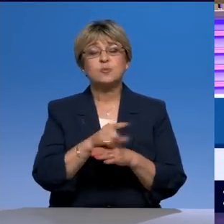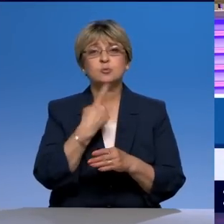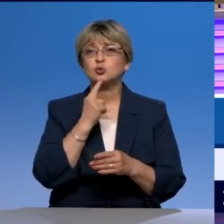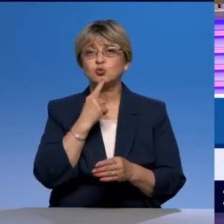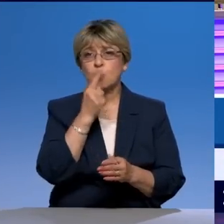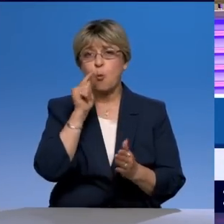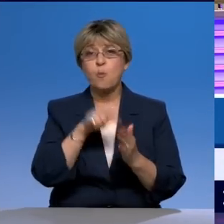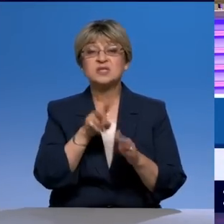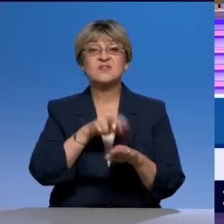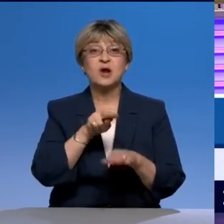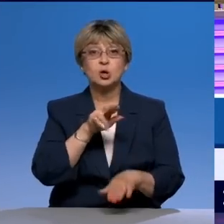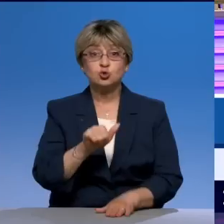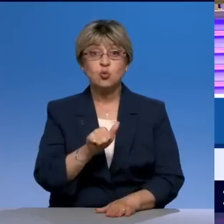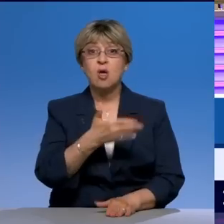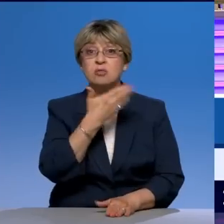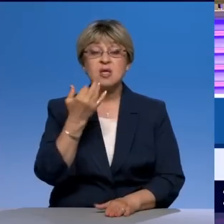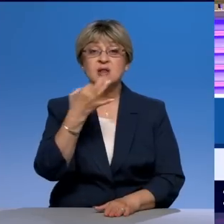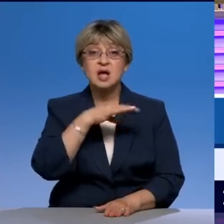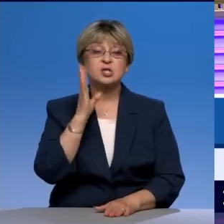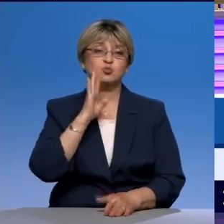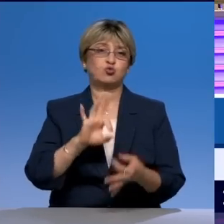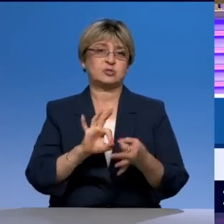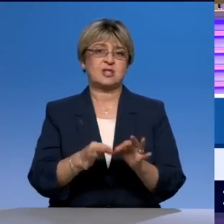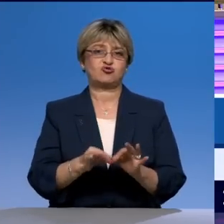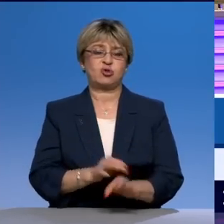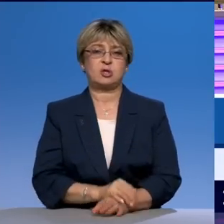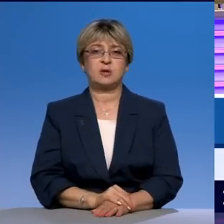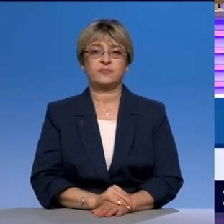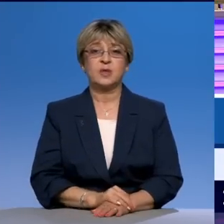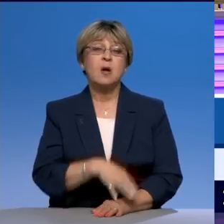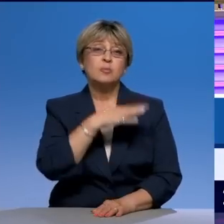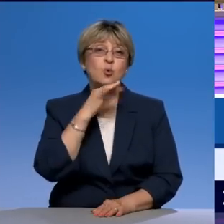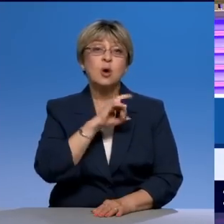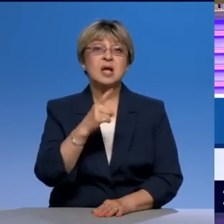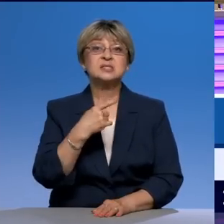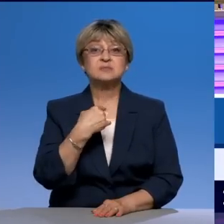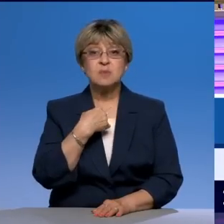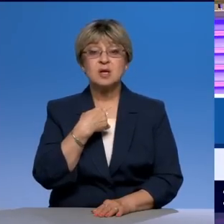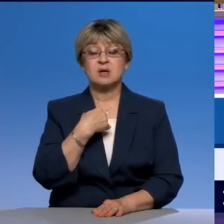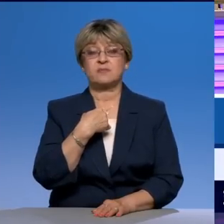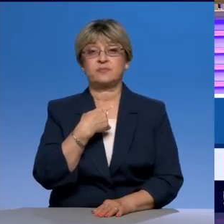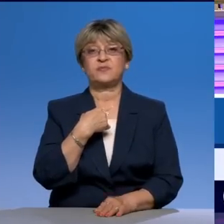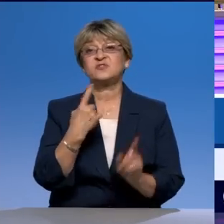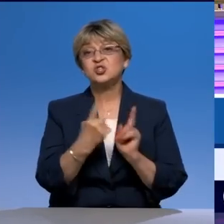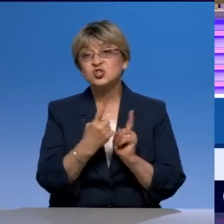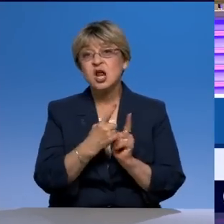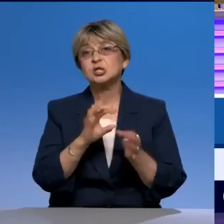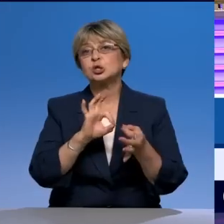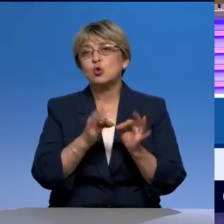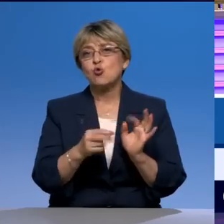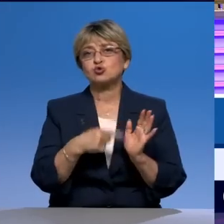ранее. Не будет лекарств, будут осложнения. Калужская область. Николай Федорович, мы с вами много раз в этой студии встречались. Понимаю, что вопрос сложный, непростой,